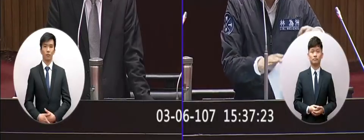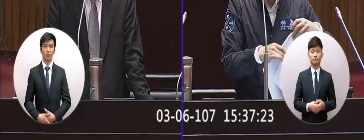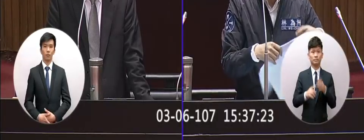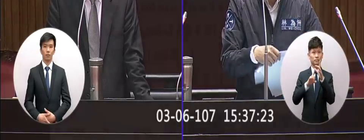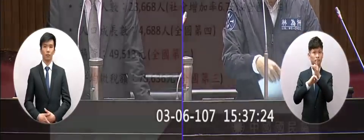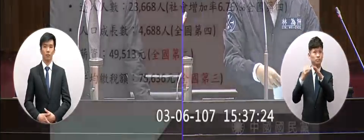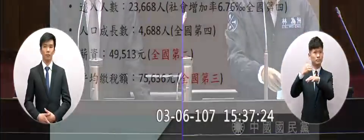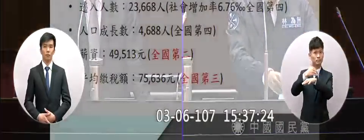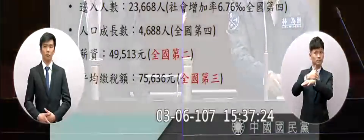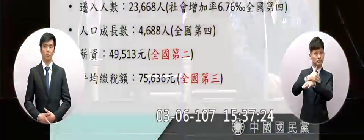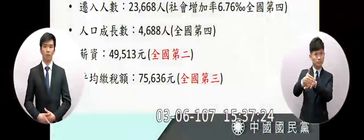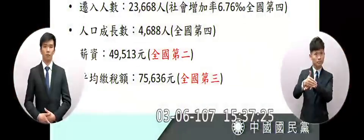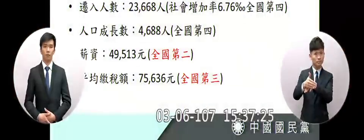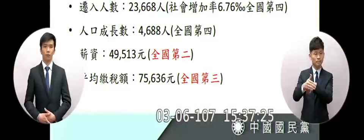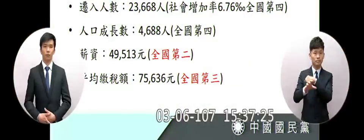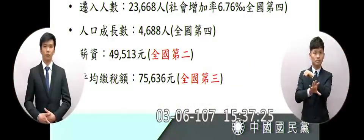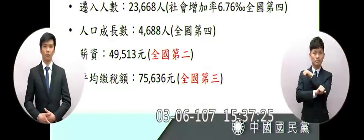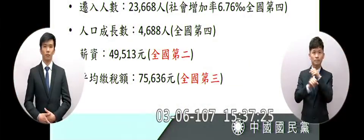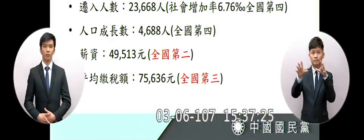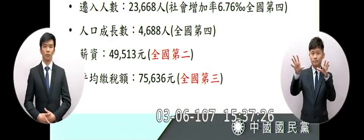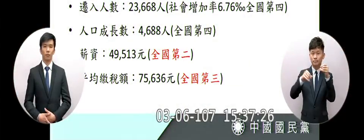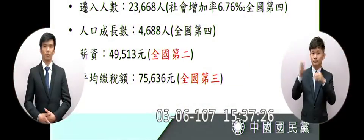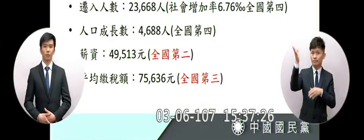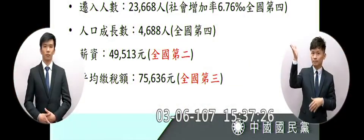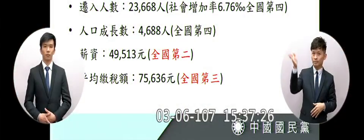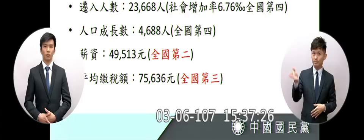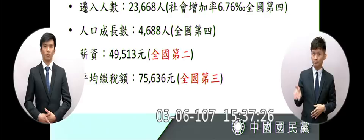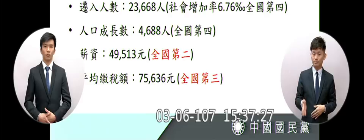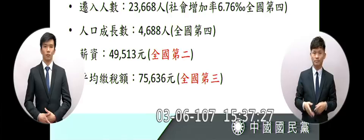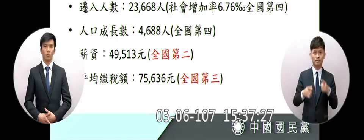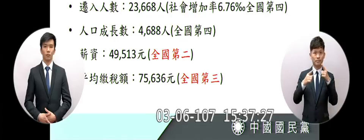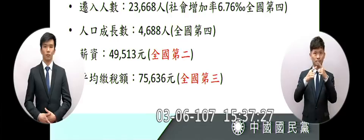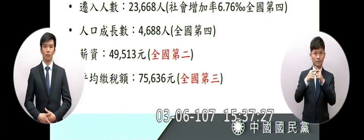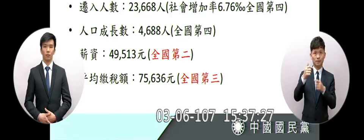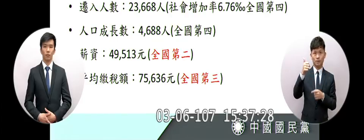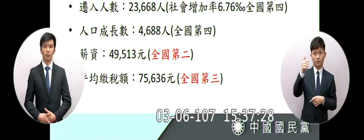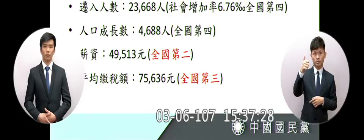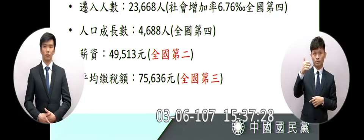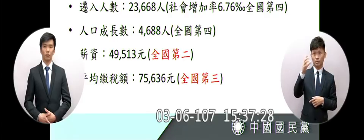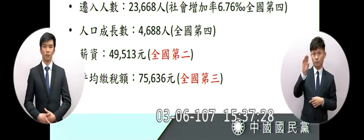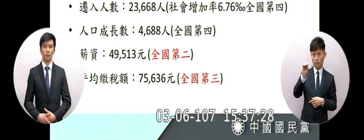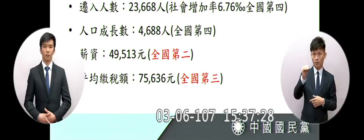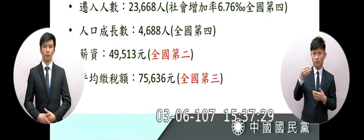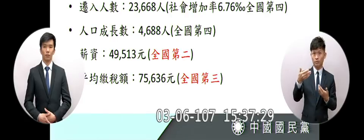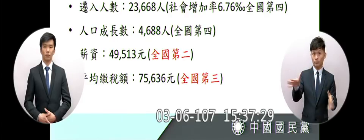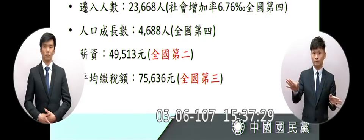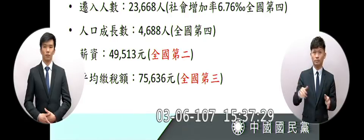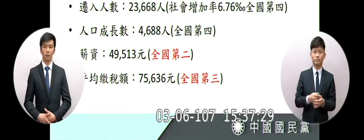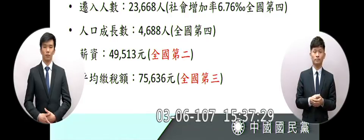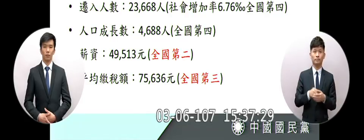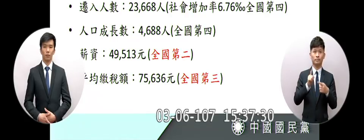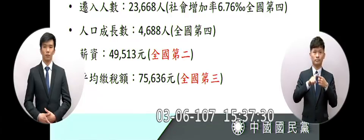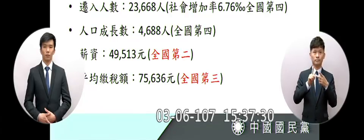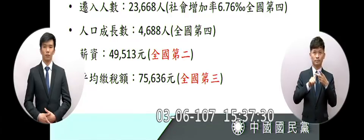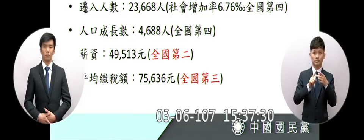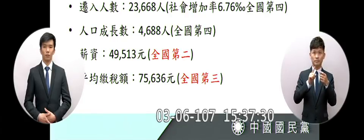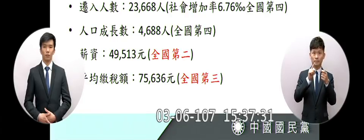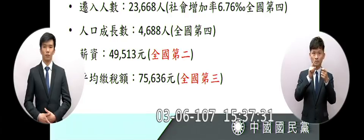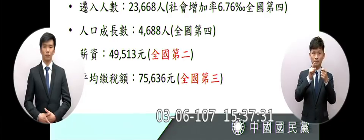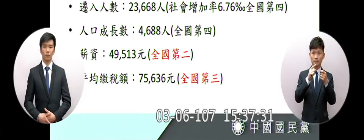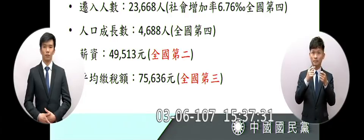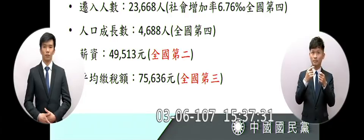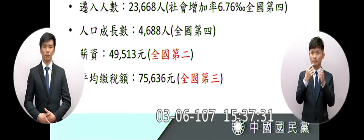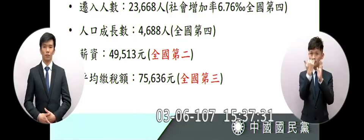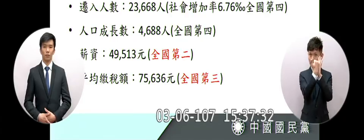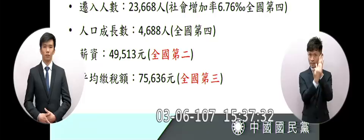新竹县的基本资料大概是这样，它的人口55万多，那它有几个指标